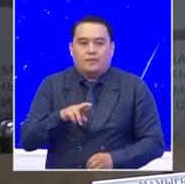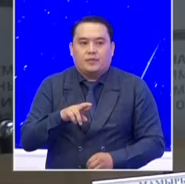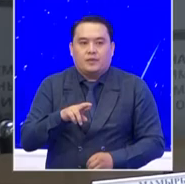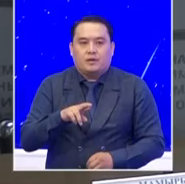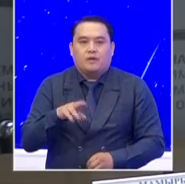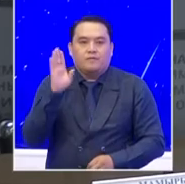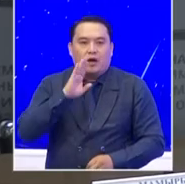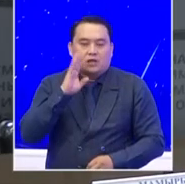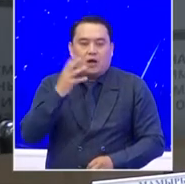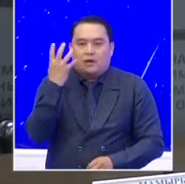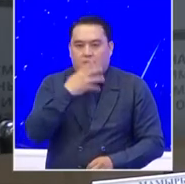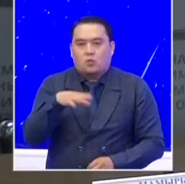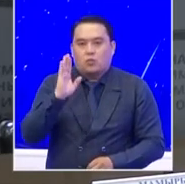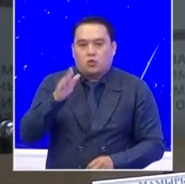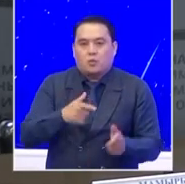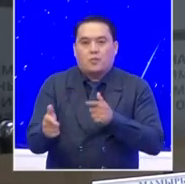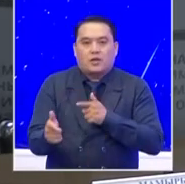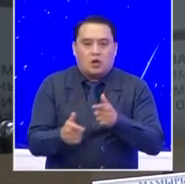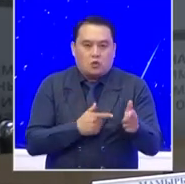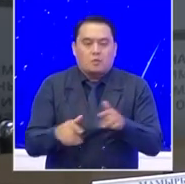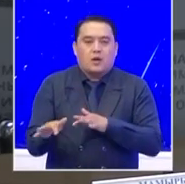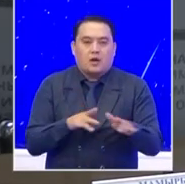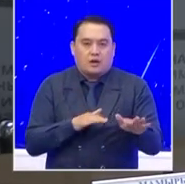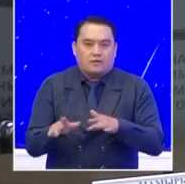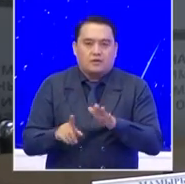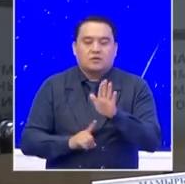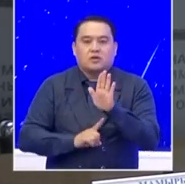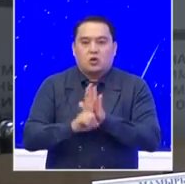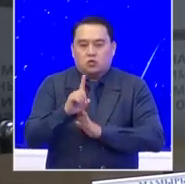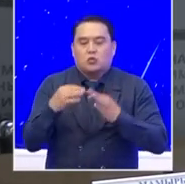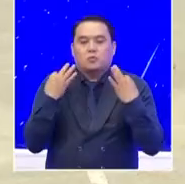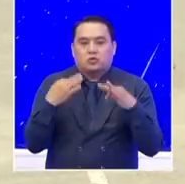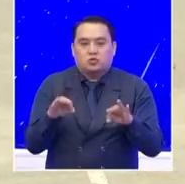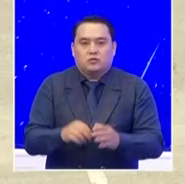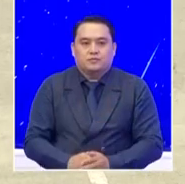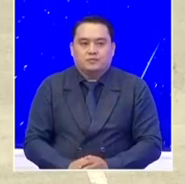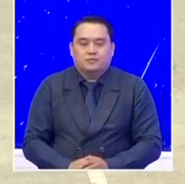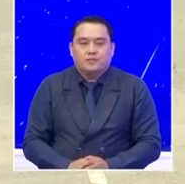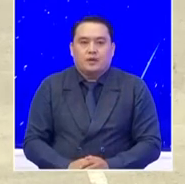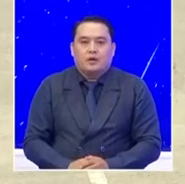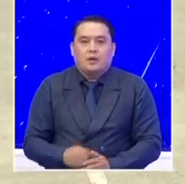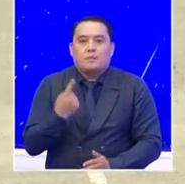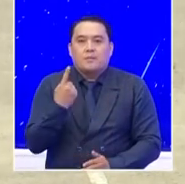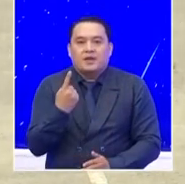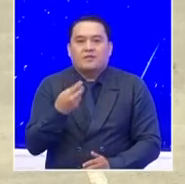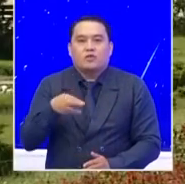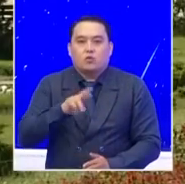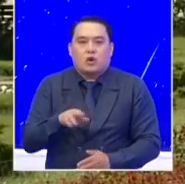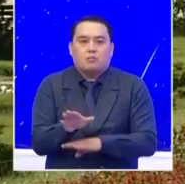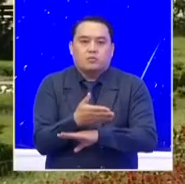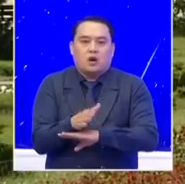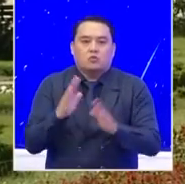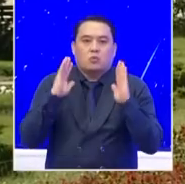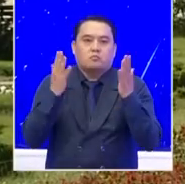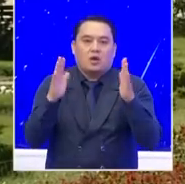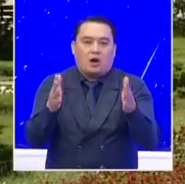времени вода прогреется и подготовительные мероприятия еще продолжатся. С 1 июня доступны стали для прогулок парки и